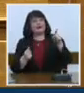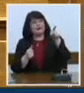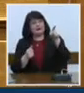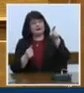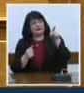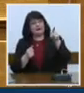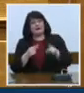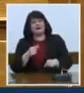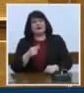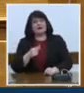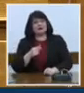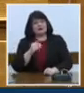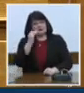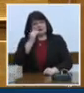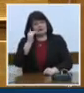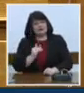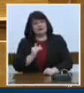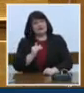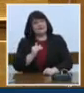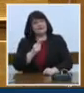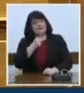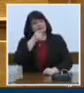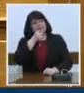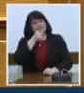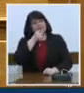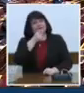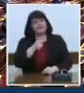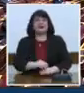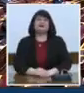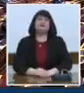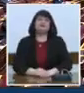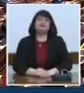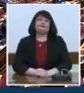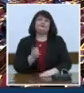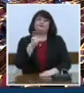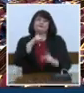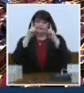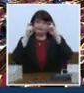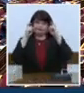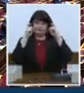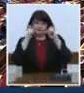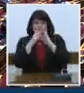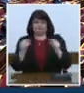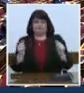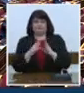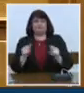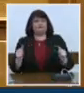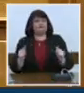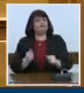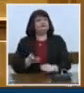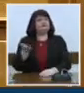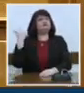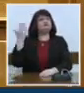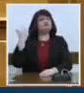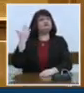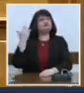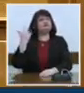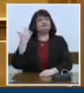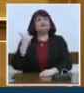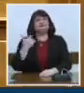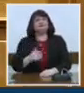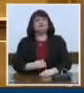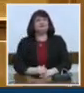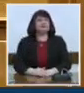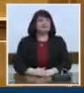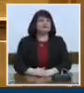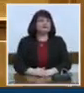χρήσιμο να βάλω μια άλλη εξαφανισμένη φωτογραφία. Από τις εποχές του Στάλιν και του Νικολάη